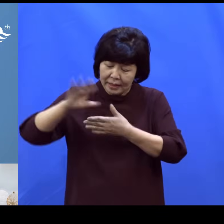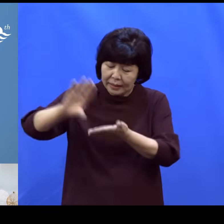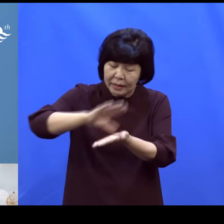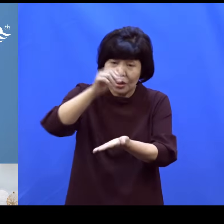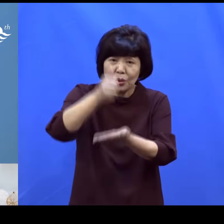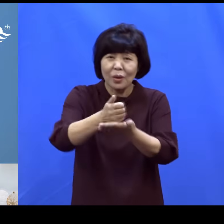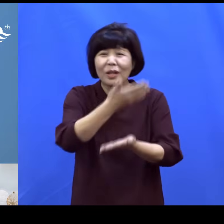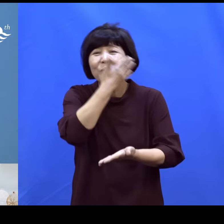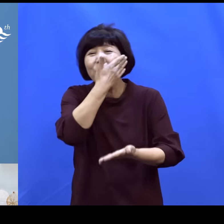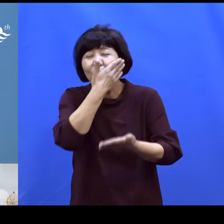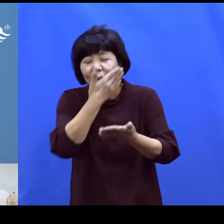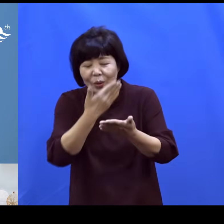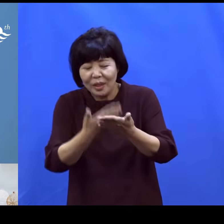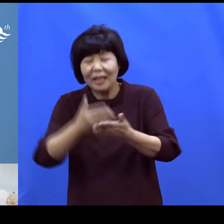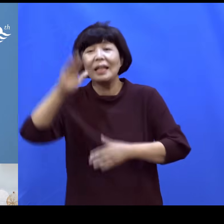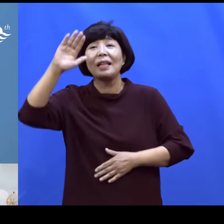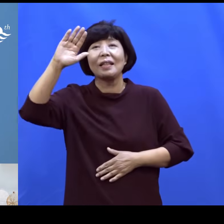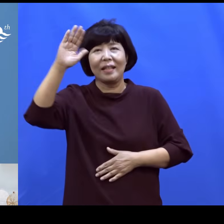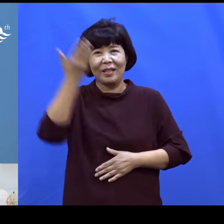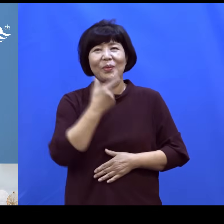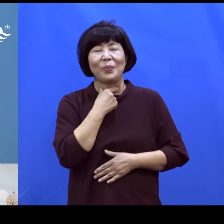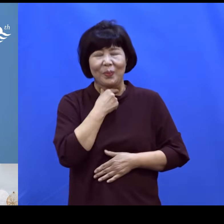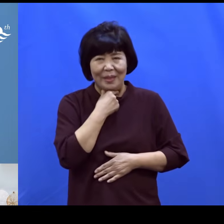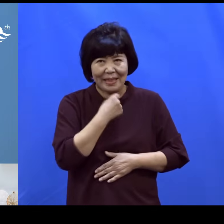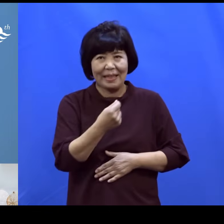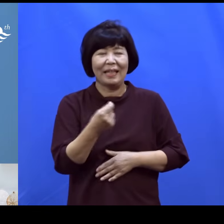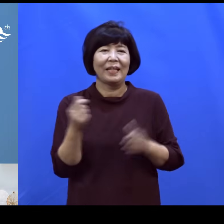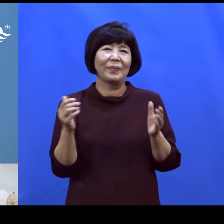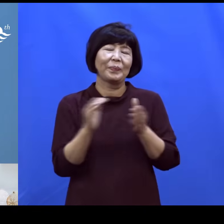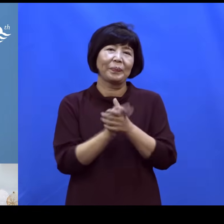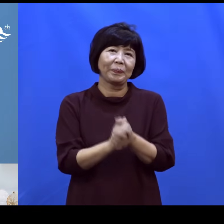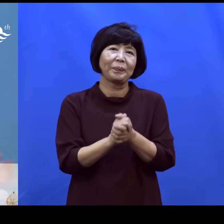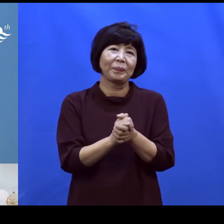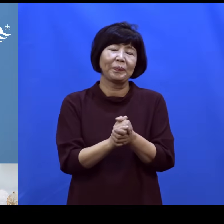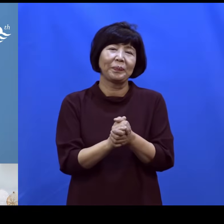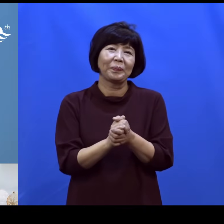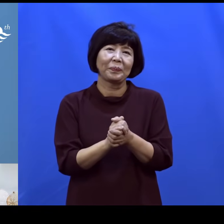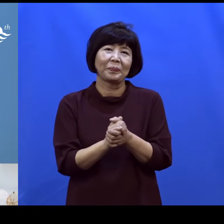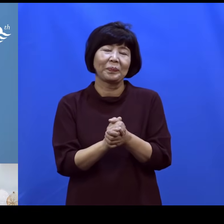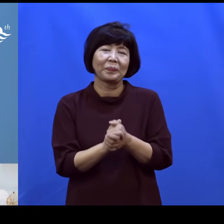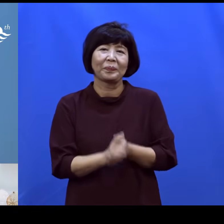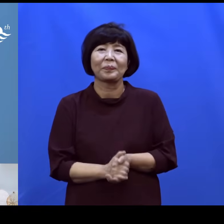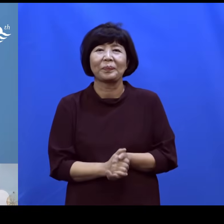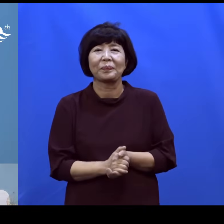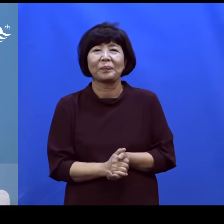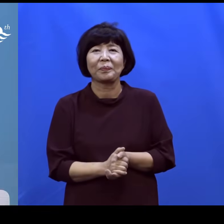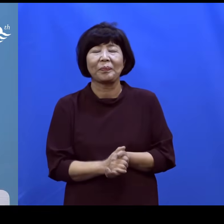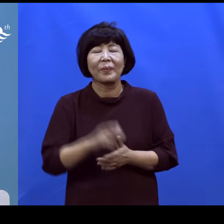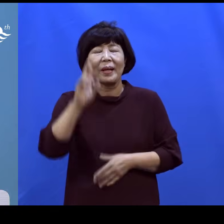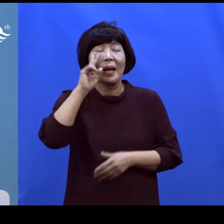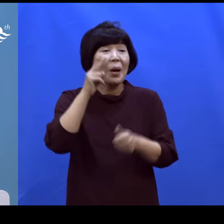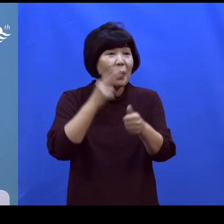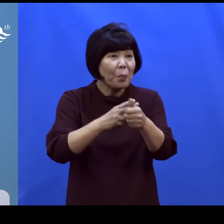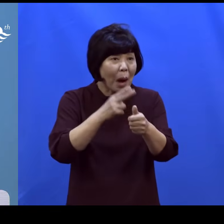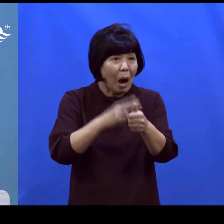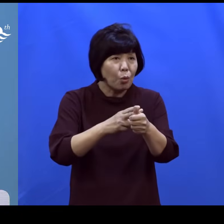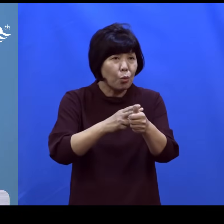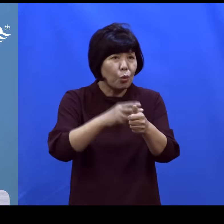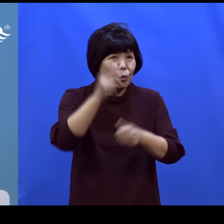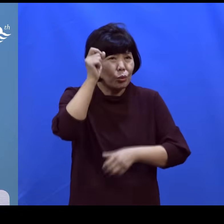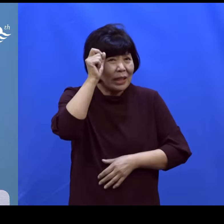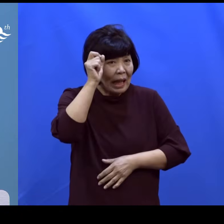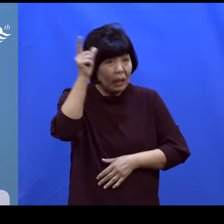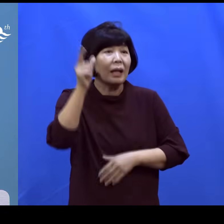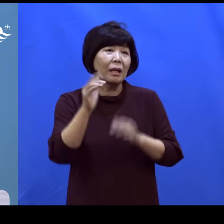그리스도가 존귀하게 되게 하려 하나니 그랬어요. 어마어마한 얘기죠, 여러분. 바울이 얼마나 대단한 사역을